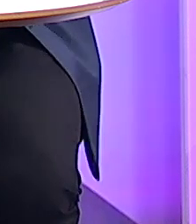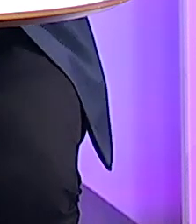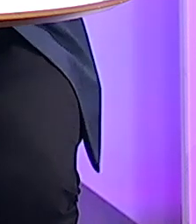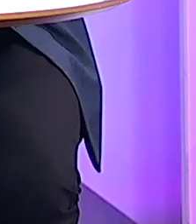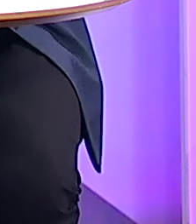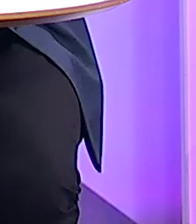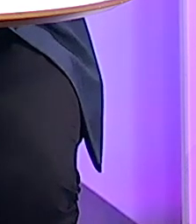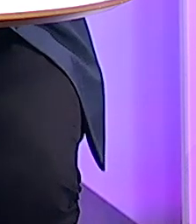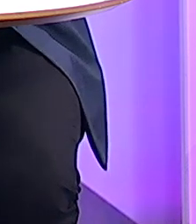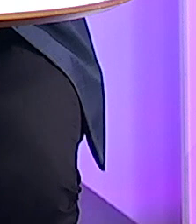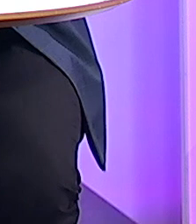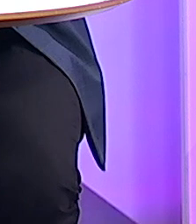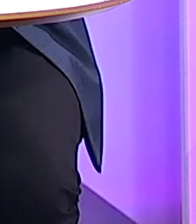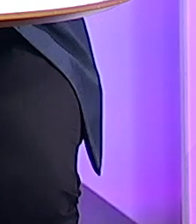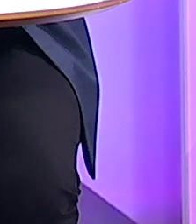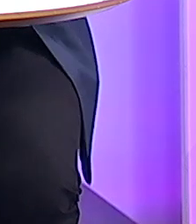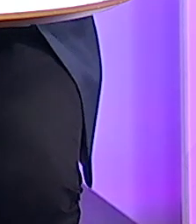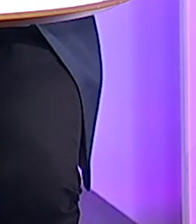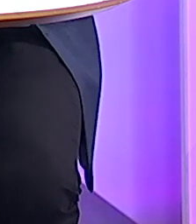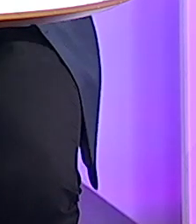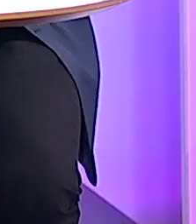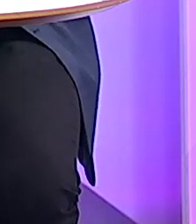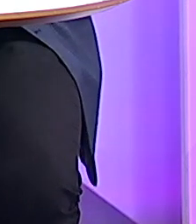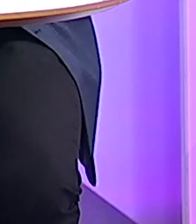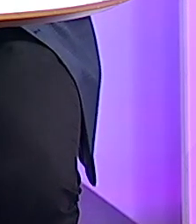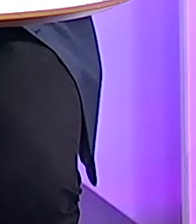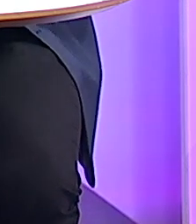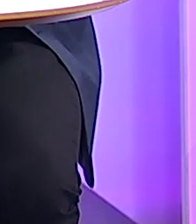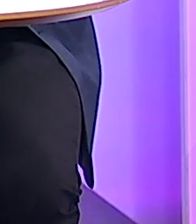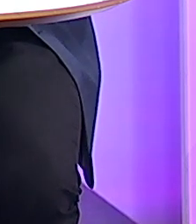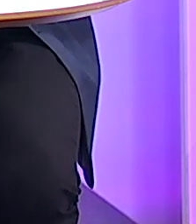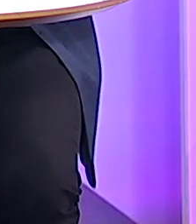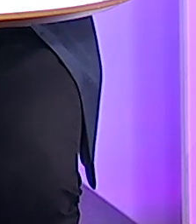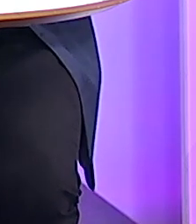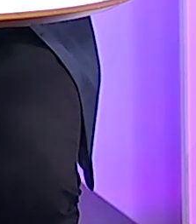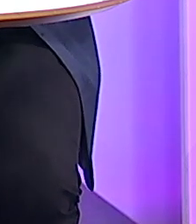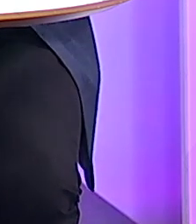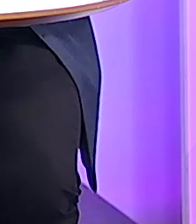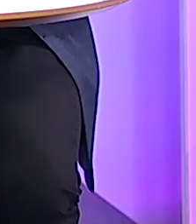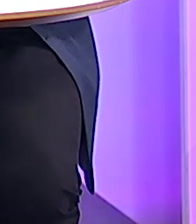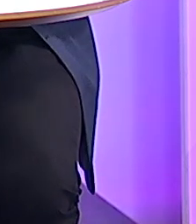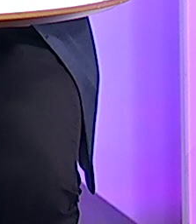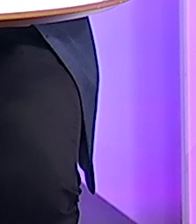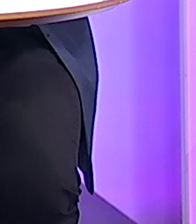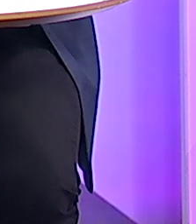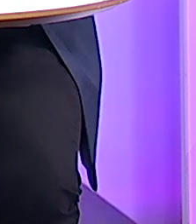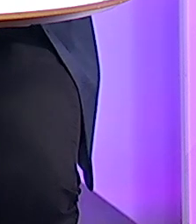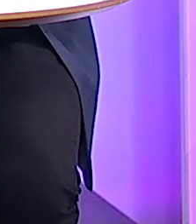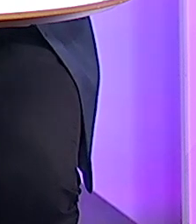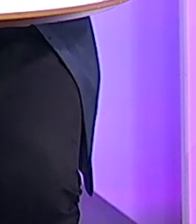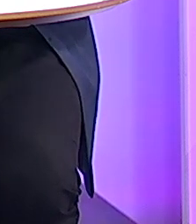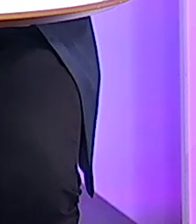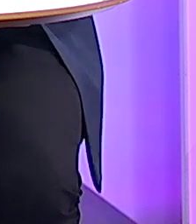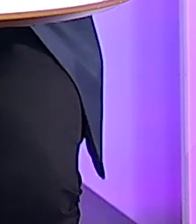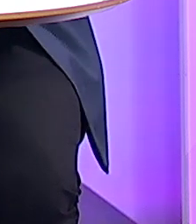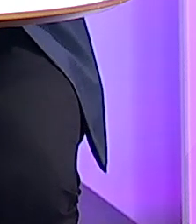bahasa Inggeris. Dan untuk persidangan pada kali ini adalah untuk kita sama-sama melihat kepada memberi tumpuan kepada